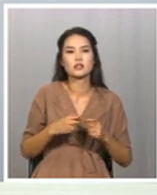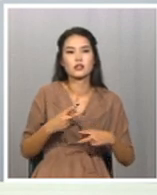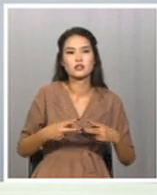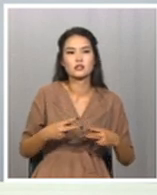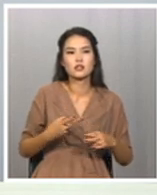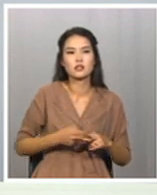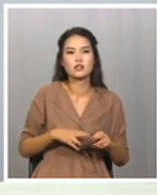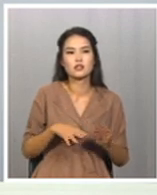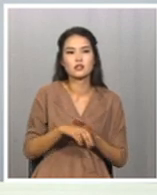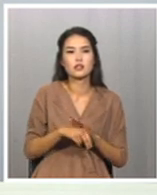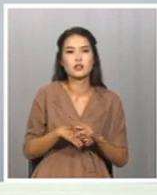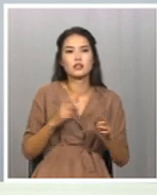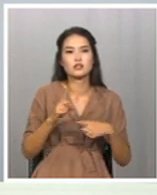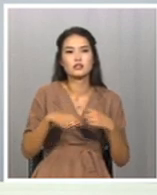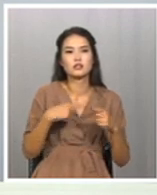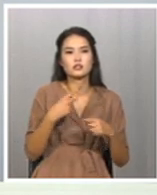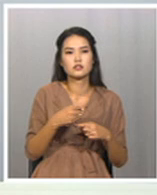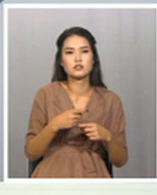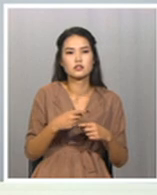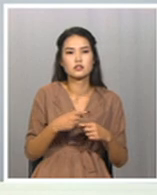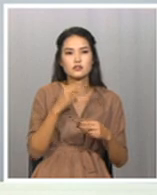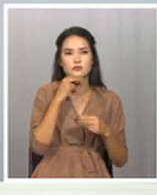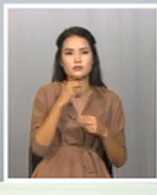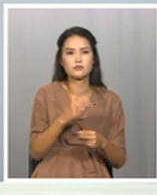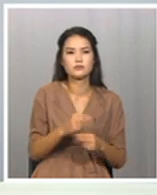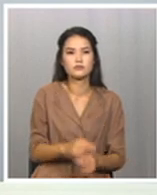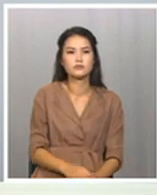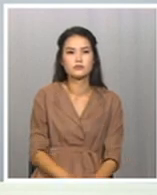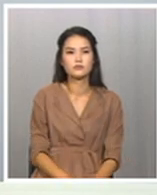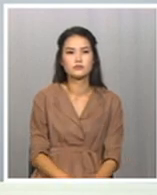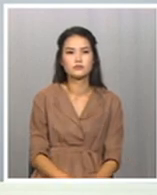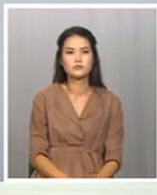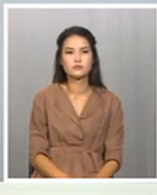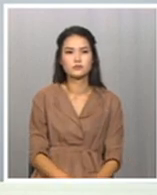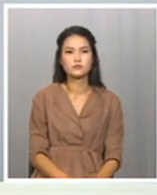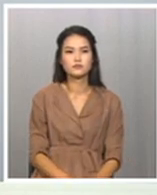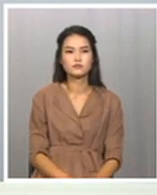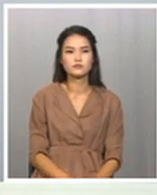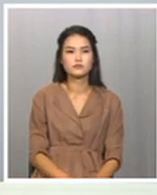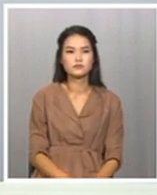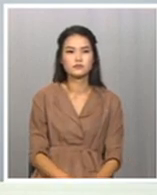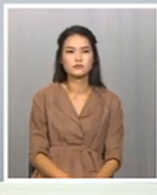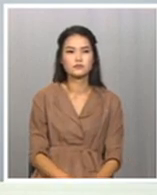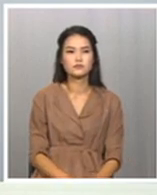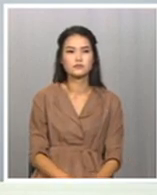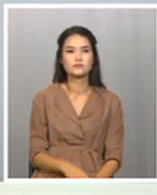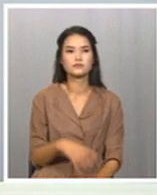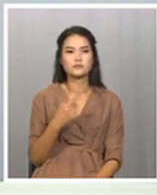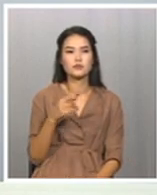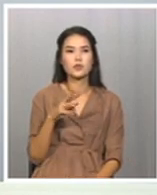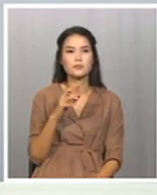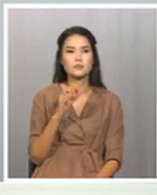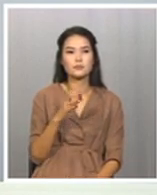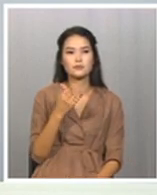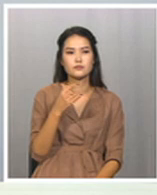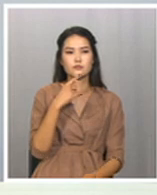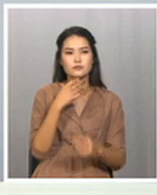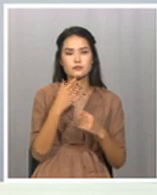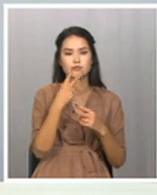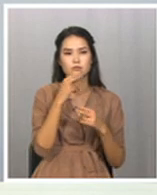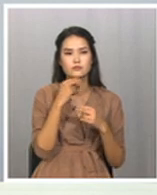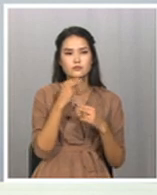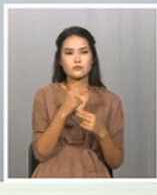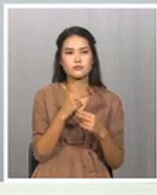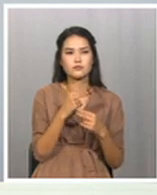Ол үшін келесі тәжірибеге назар аударыңыздар. Сынауқта мыс эквивалентті оксиді салынған.